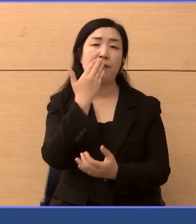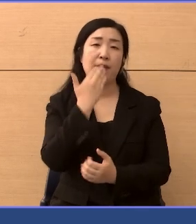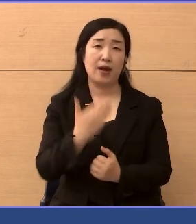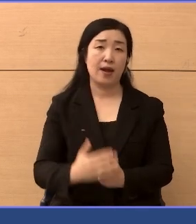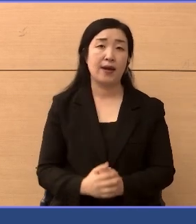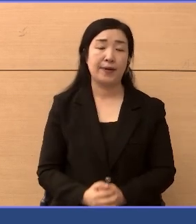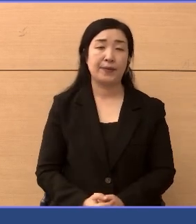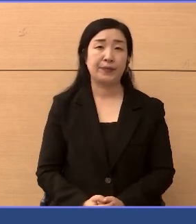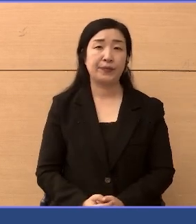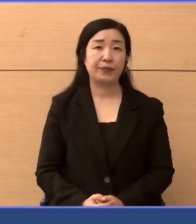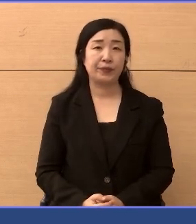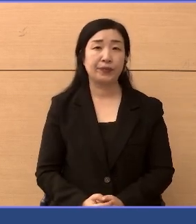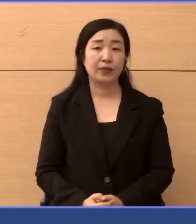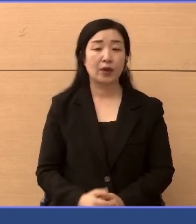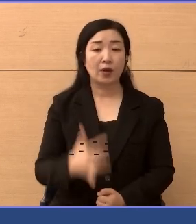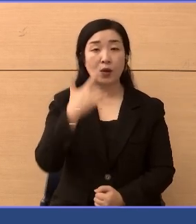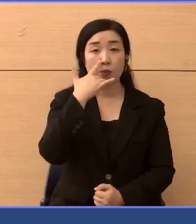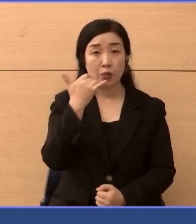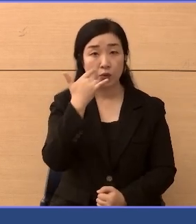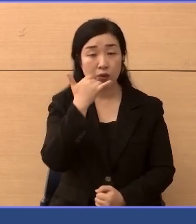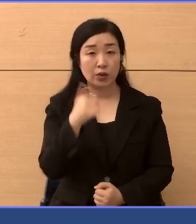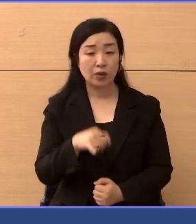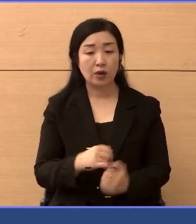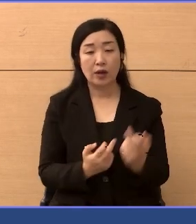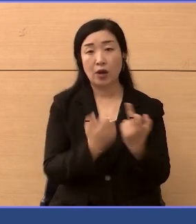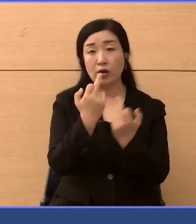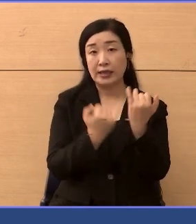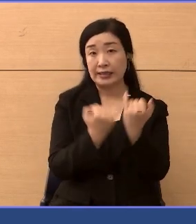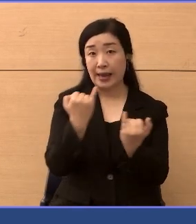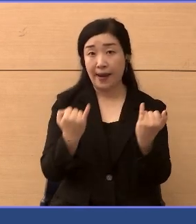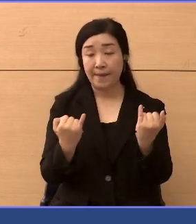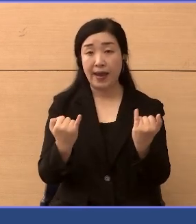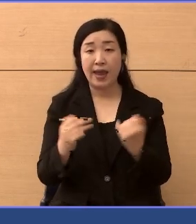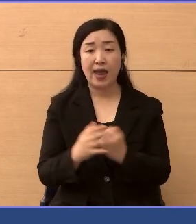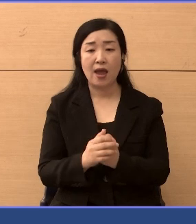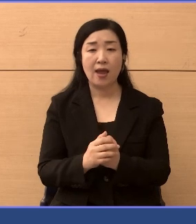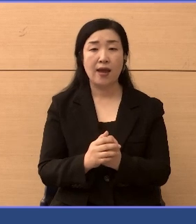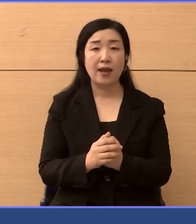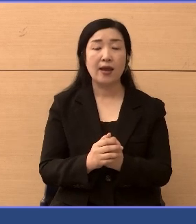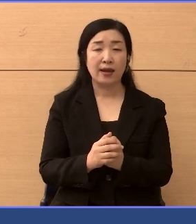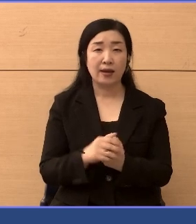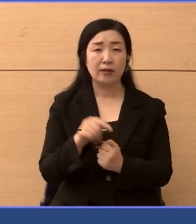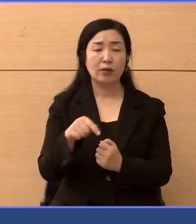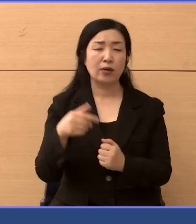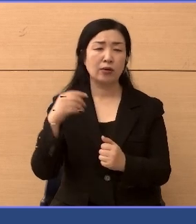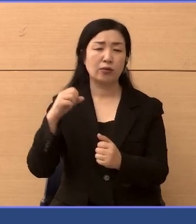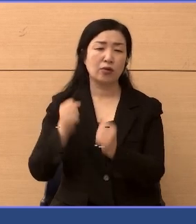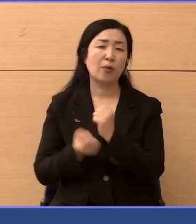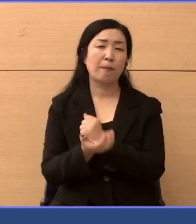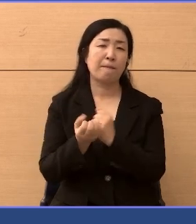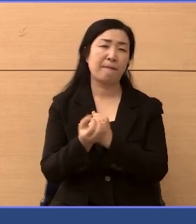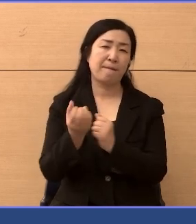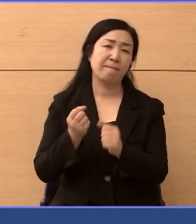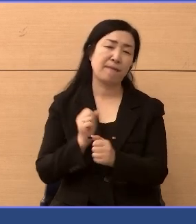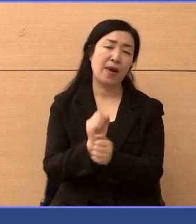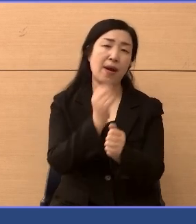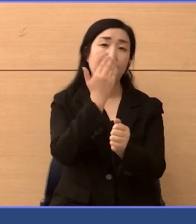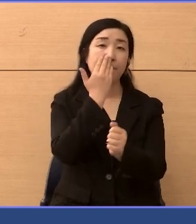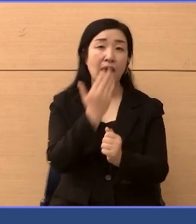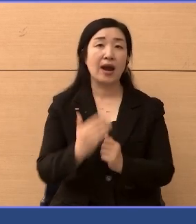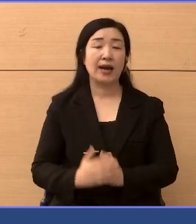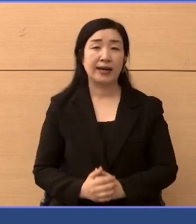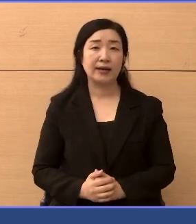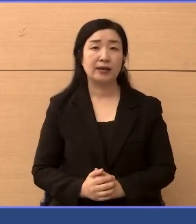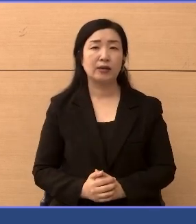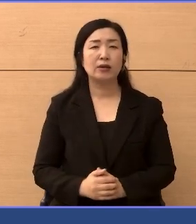스트레스 parents 요인이 되고 있습니다. and 특히 부모들과 siblings. 그리고 또 형제자매에게 비장의 형제자매들에게 많은 영향을 줄 It's 수가 very 있습니다. important 그렇기